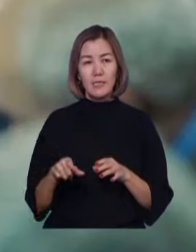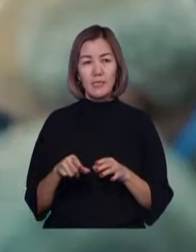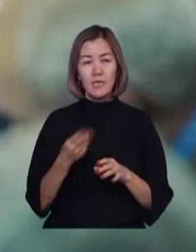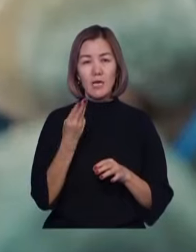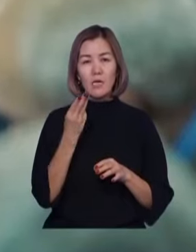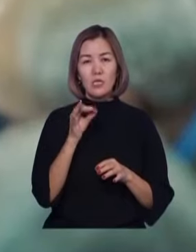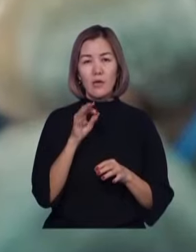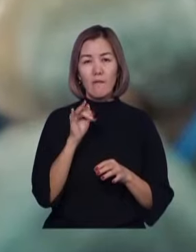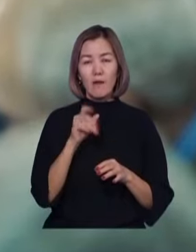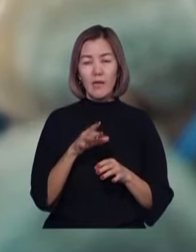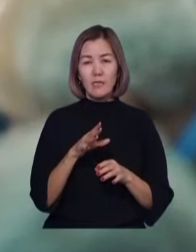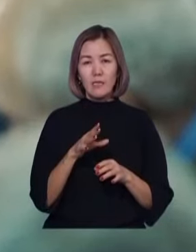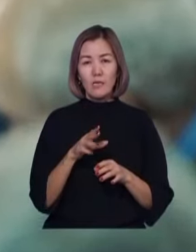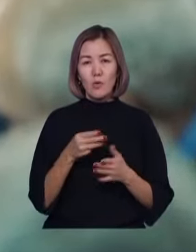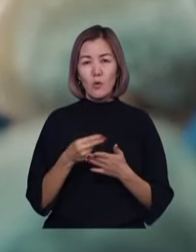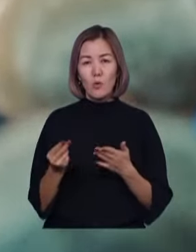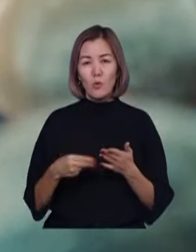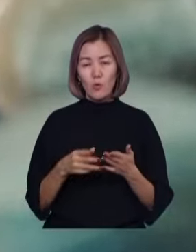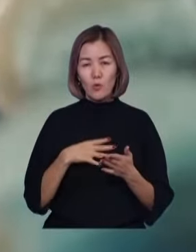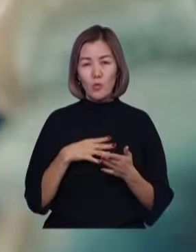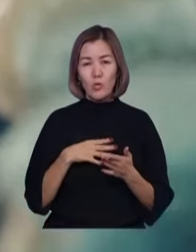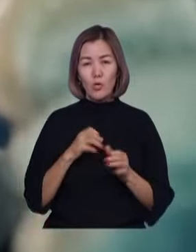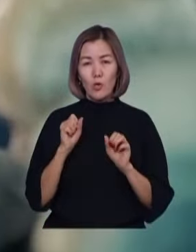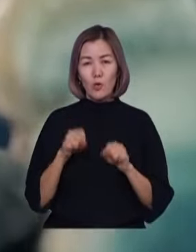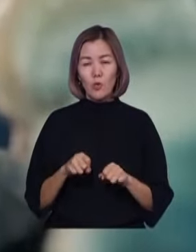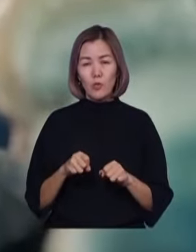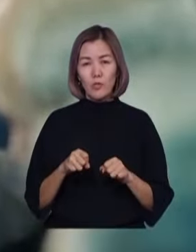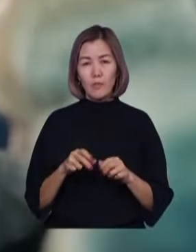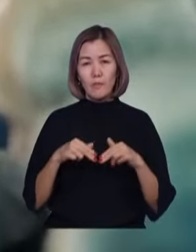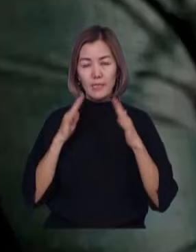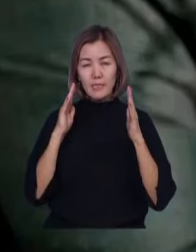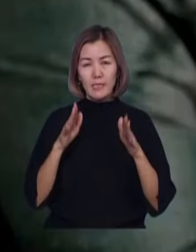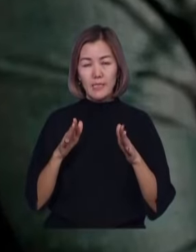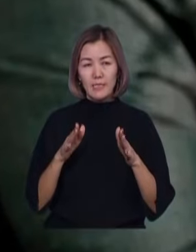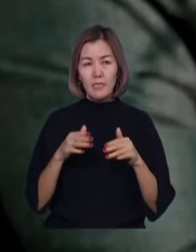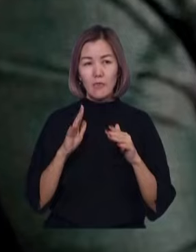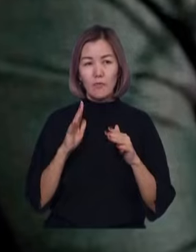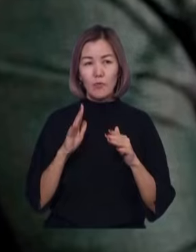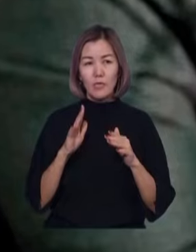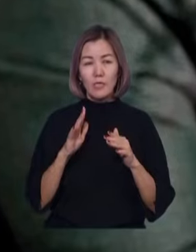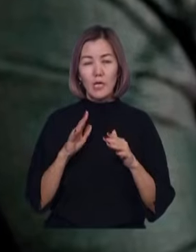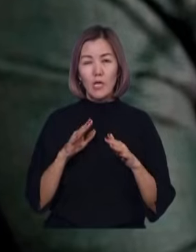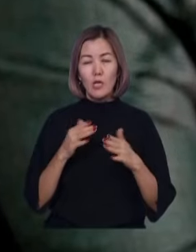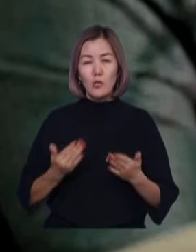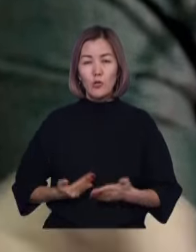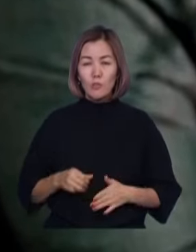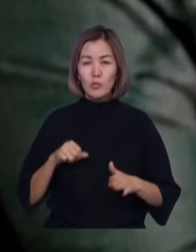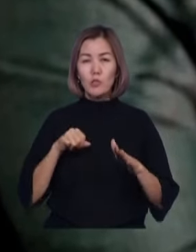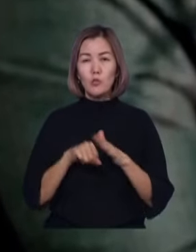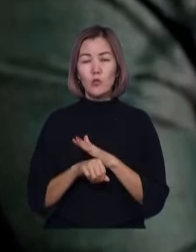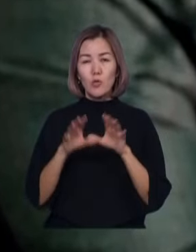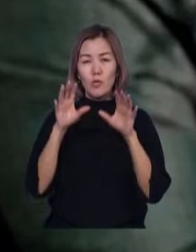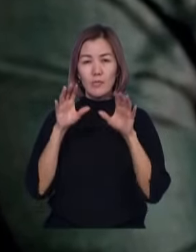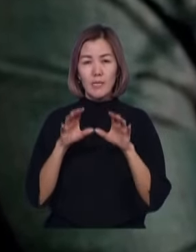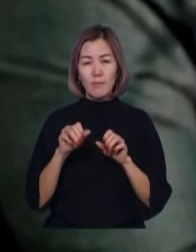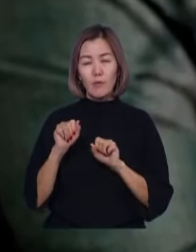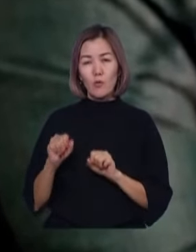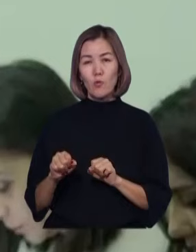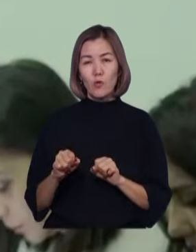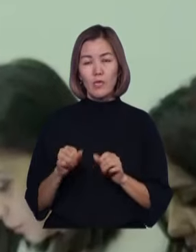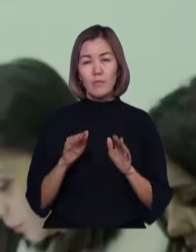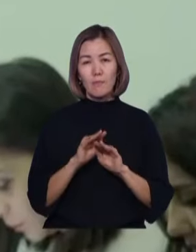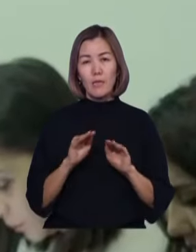қойды. Енді балалардың құқықтары мен қауіпсіздігі басты назарда болмақ. Тұрмыстық зорлық-зомбылық туралы баптармен қорғалатын тұлғалар тобына